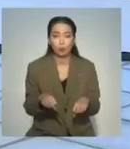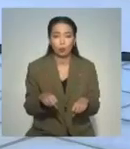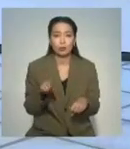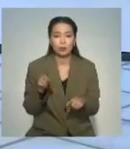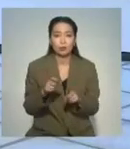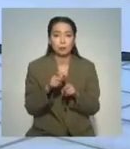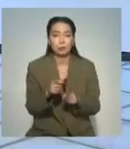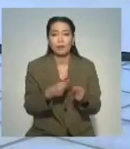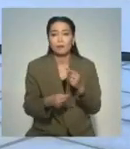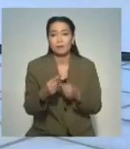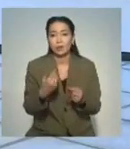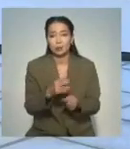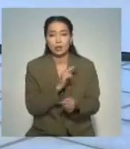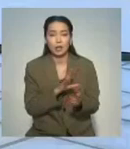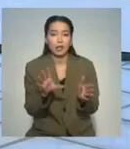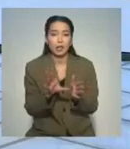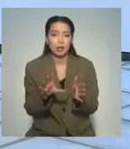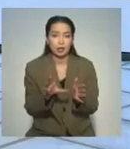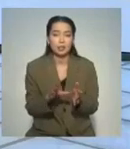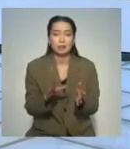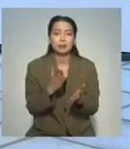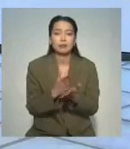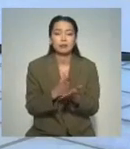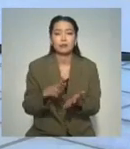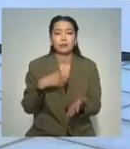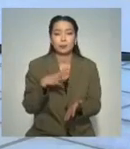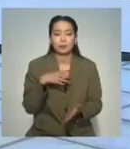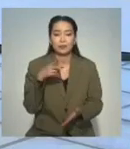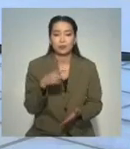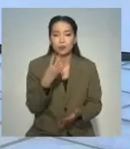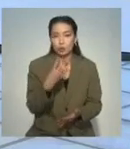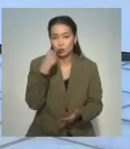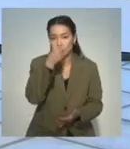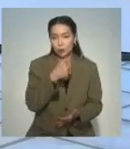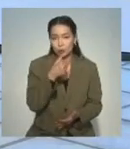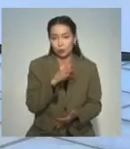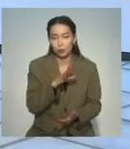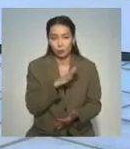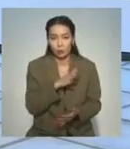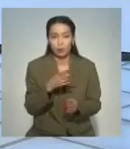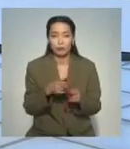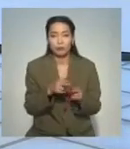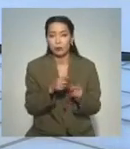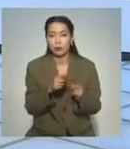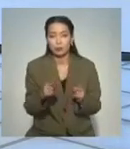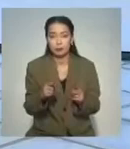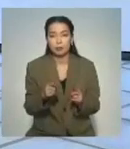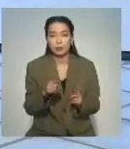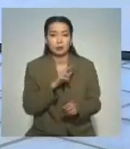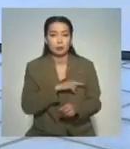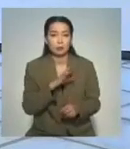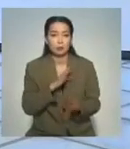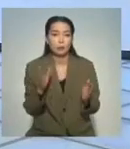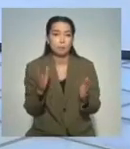Они предлагают вернуть структуру электроэнергетики, действовавшую до 2004 года. В тот период в этой сфере